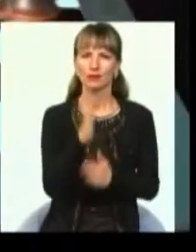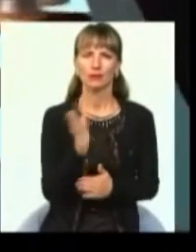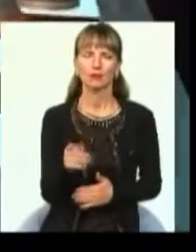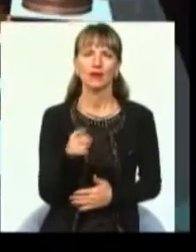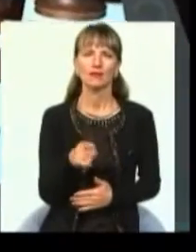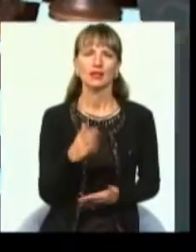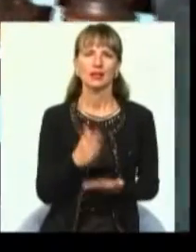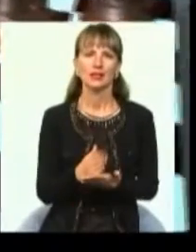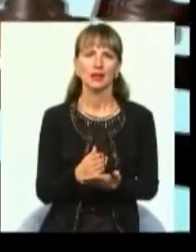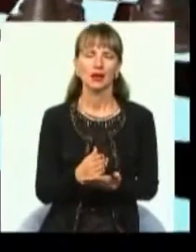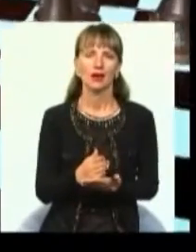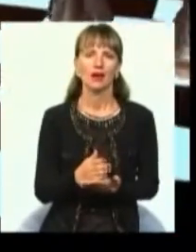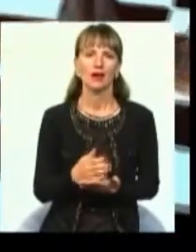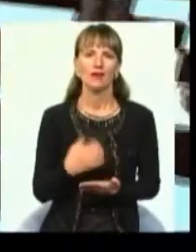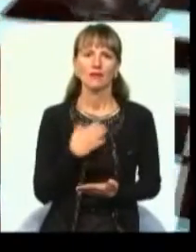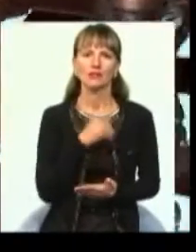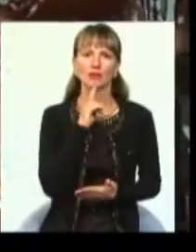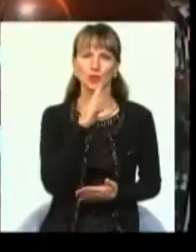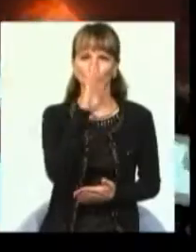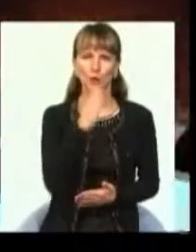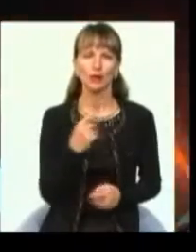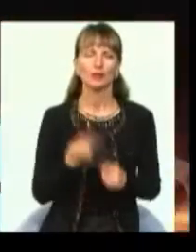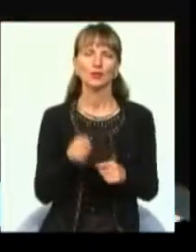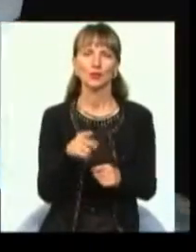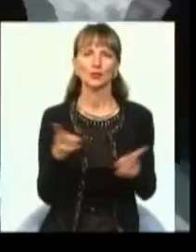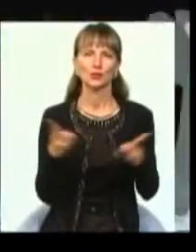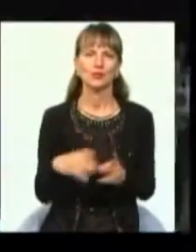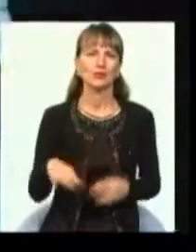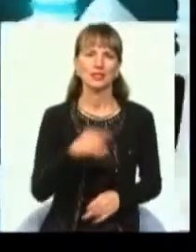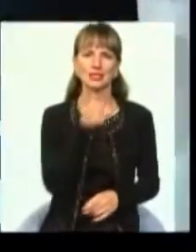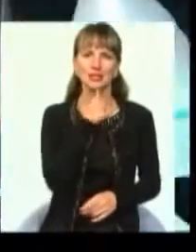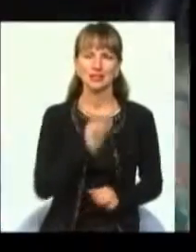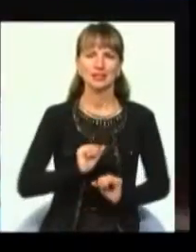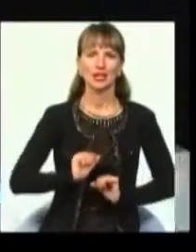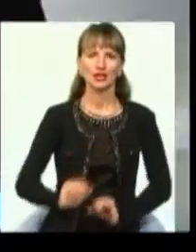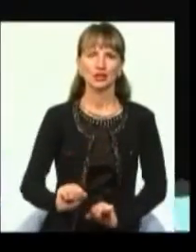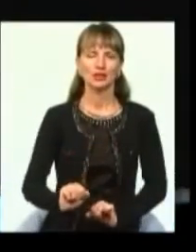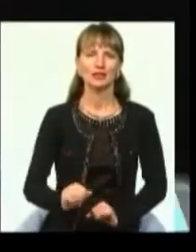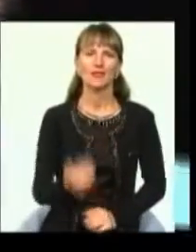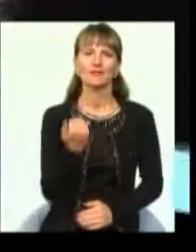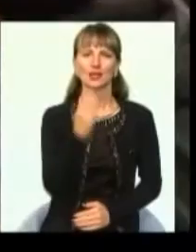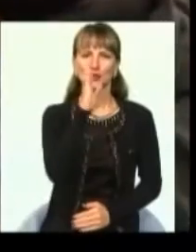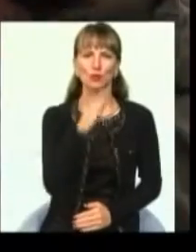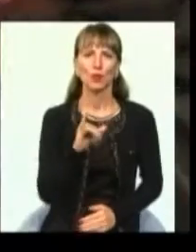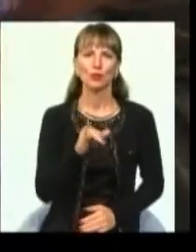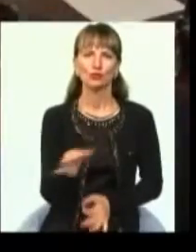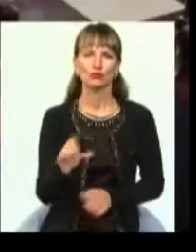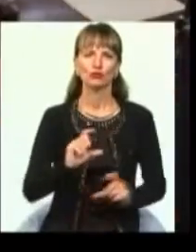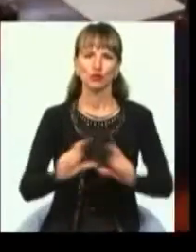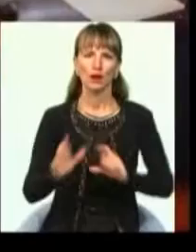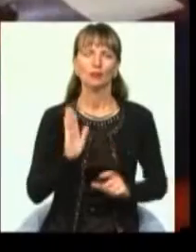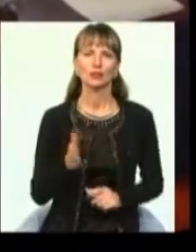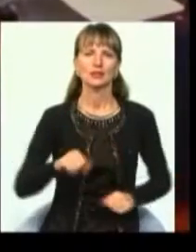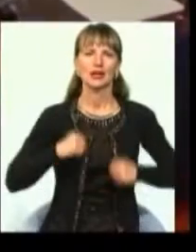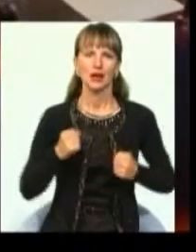предметом основної уваги суперника, а тому його потрібно усіма можливими засобами захищати. Ваш суперник у шахах всіляко буде